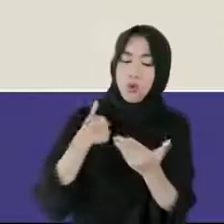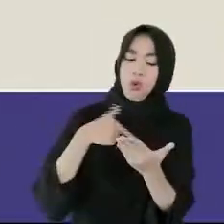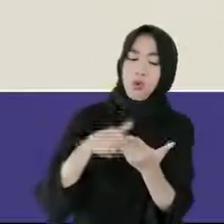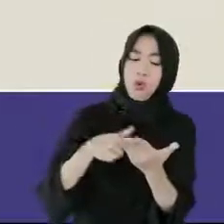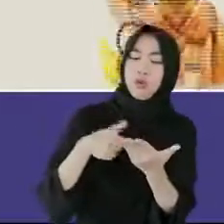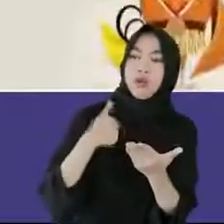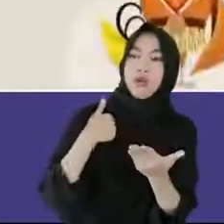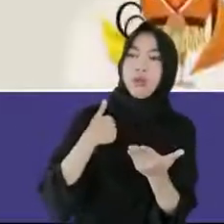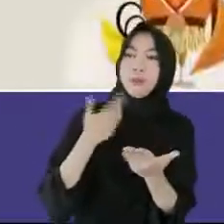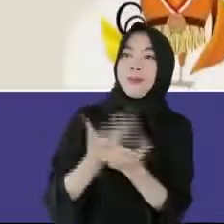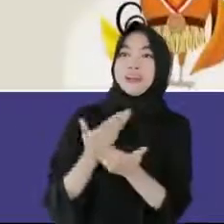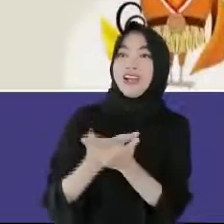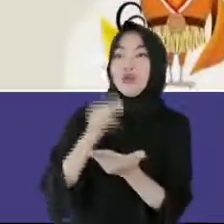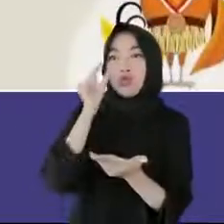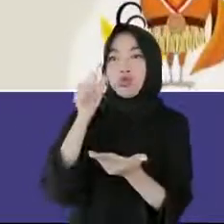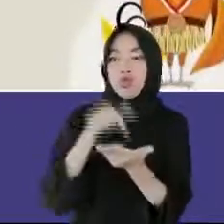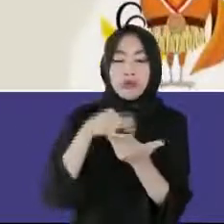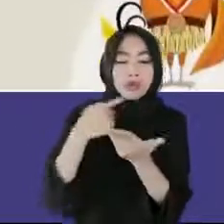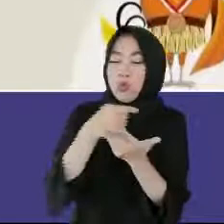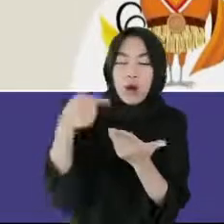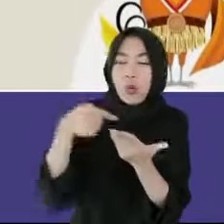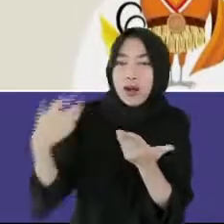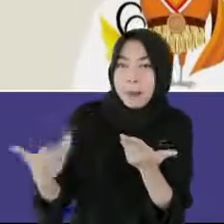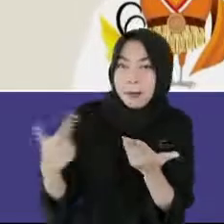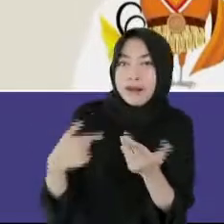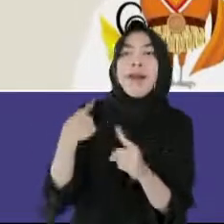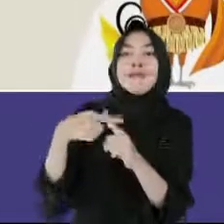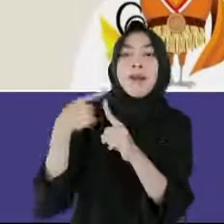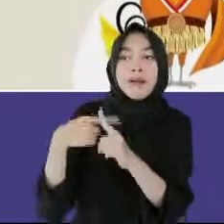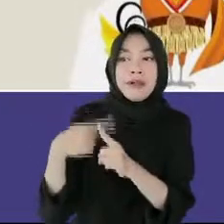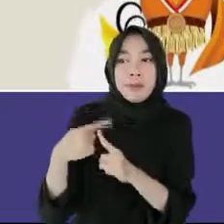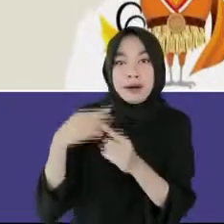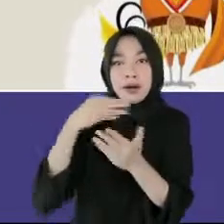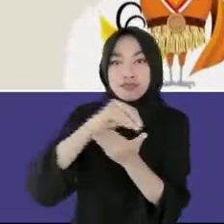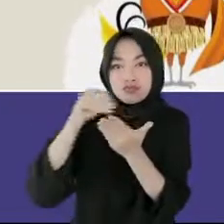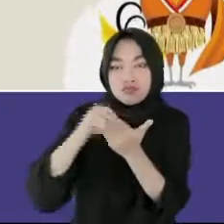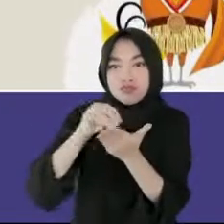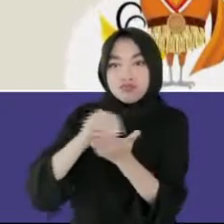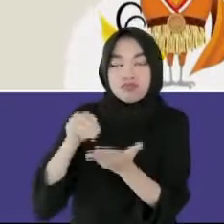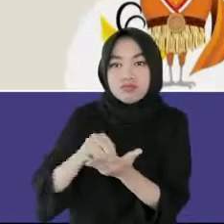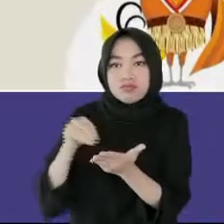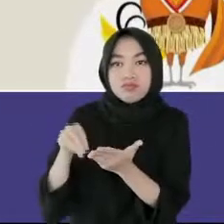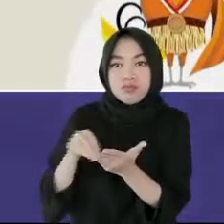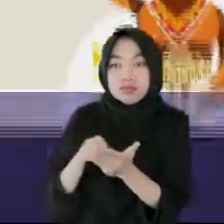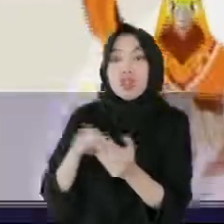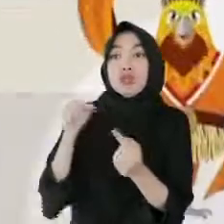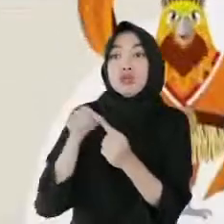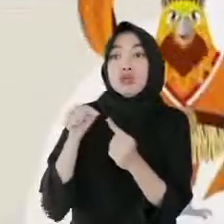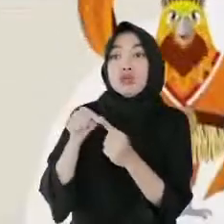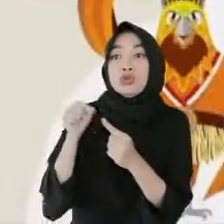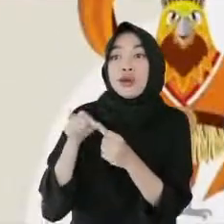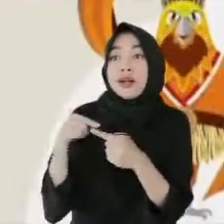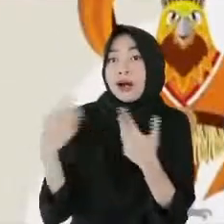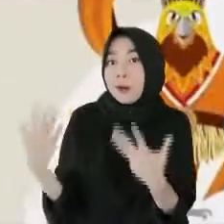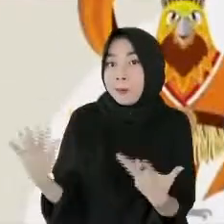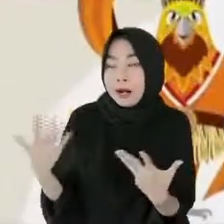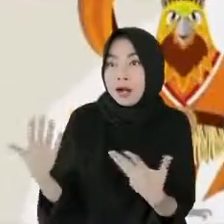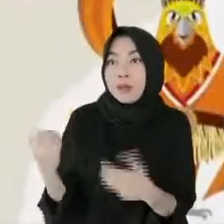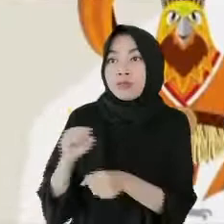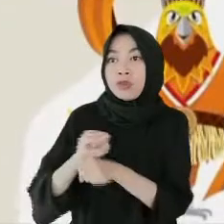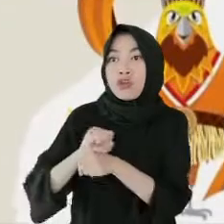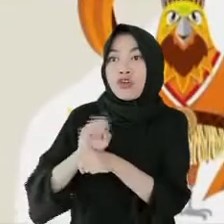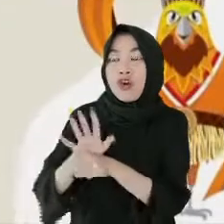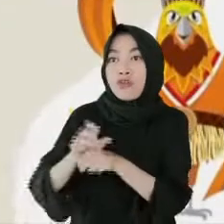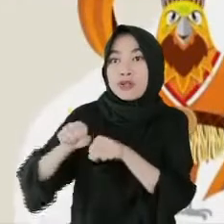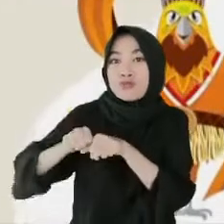Aa Aa rekomendasi protokol kesehatan yang kita sampaikan tujuannya untuk mencegah penularan